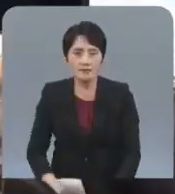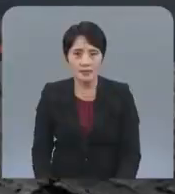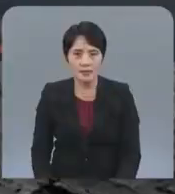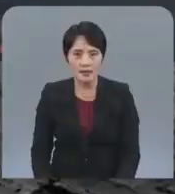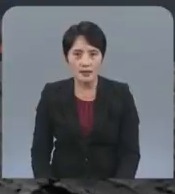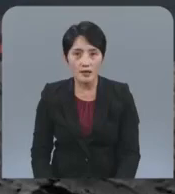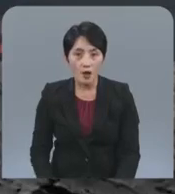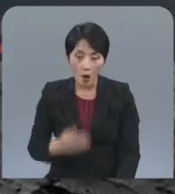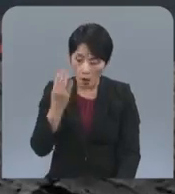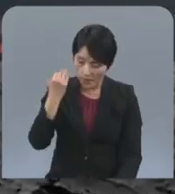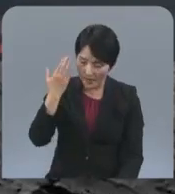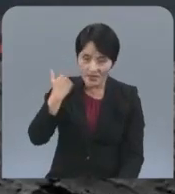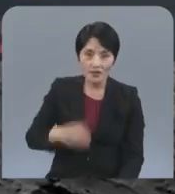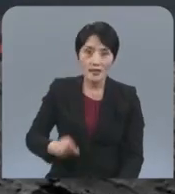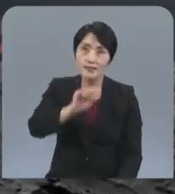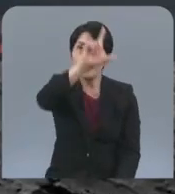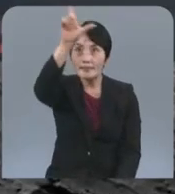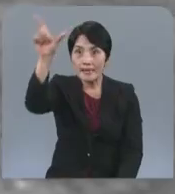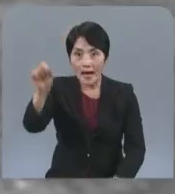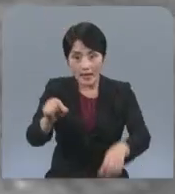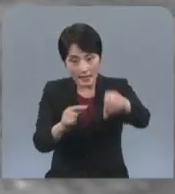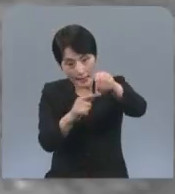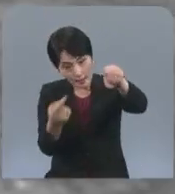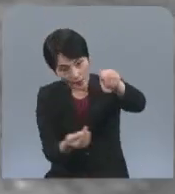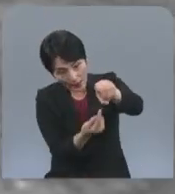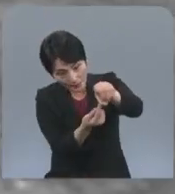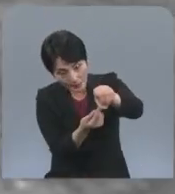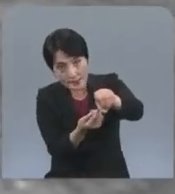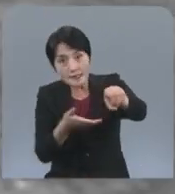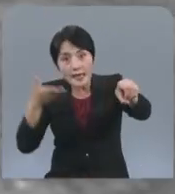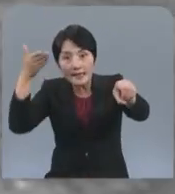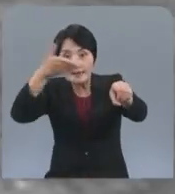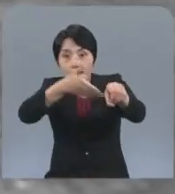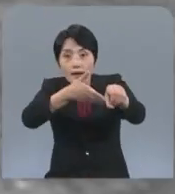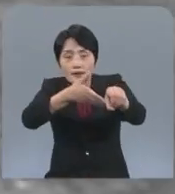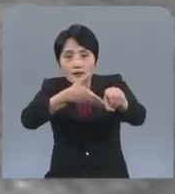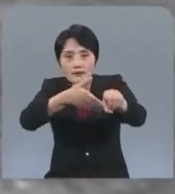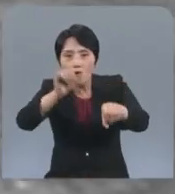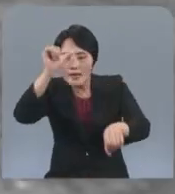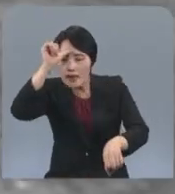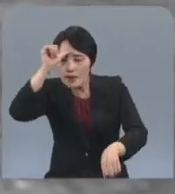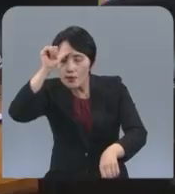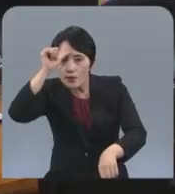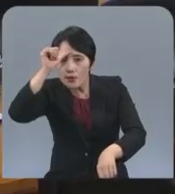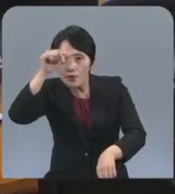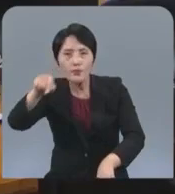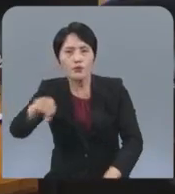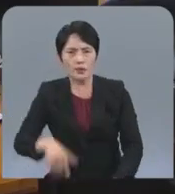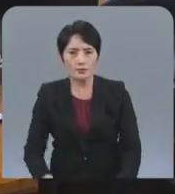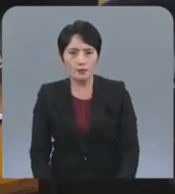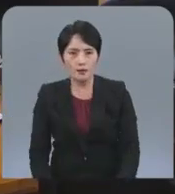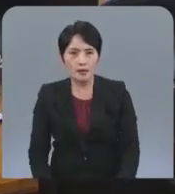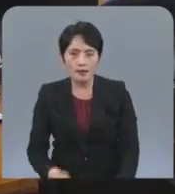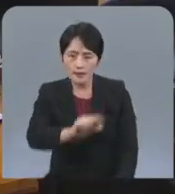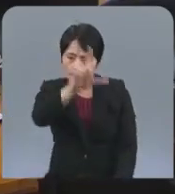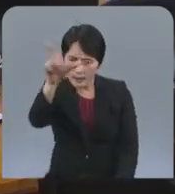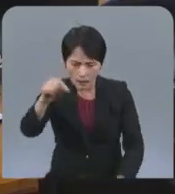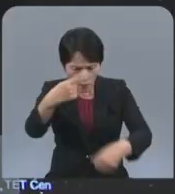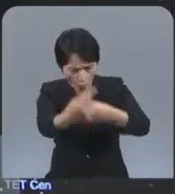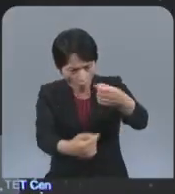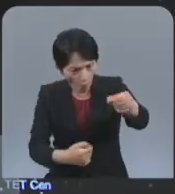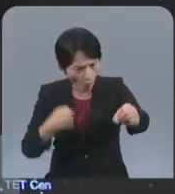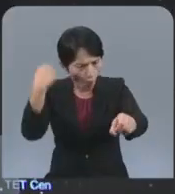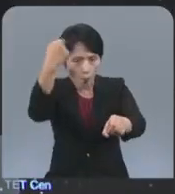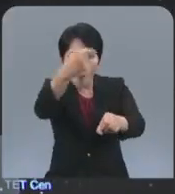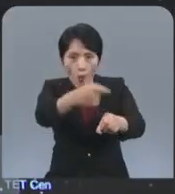2025 tout en économisant du carburant plus récemment la sonde s'est lancée dans une rotation autour de l'astre de la nuit accomplissant 12